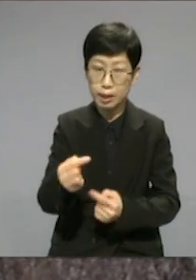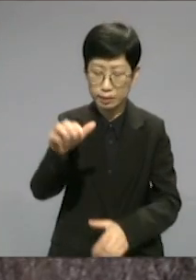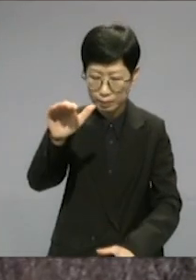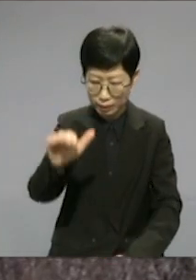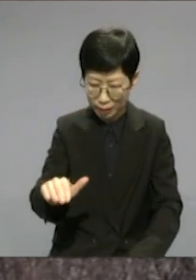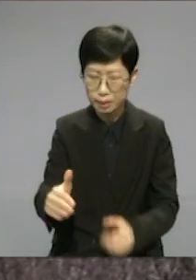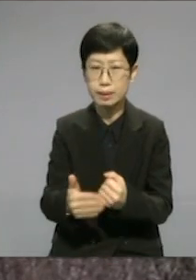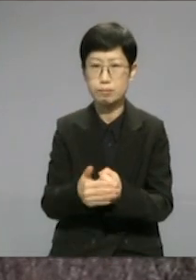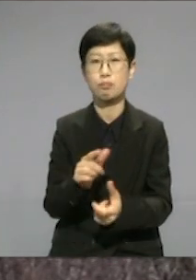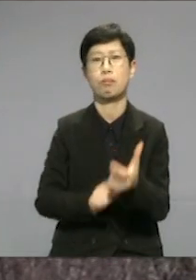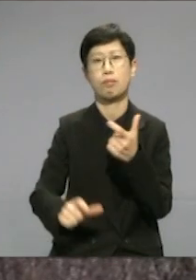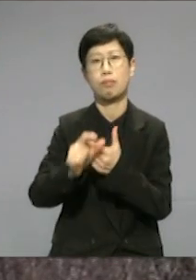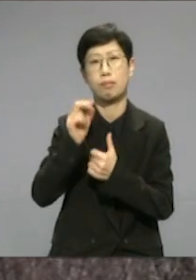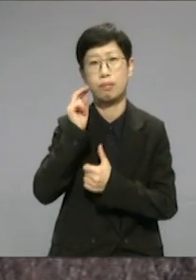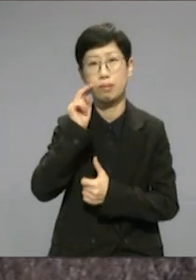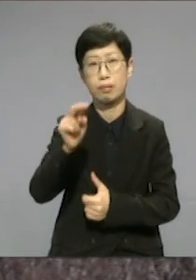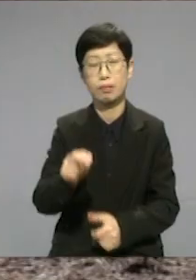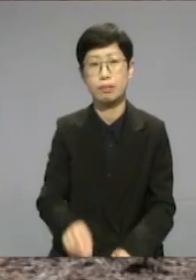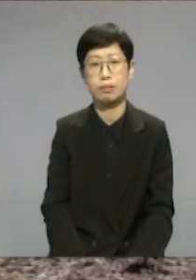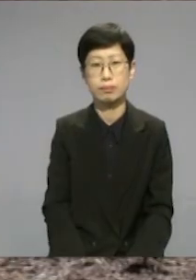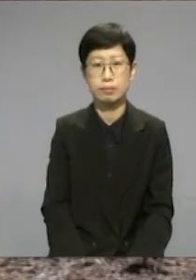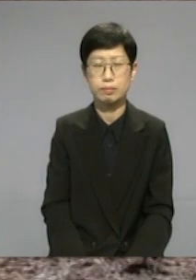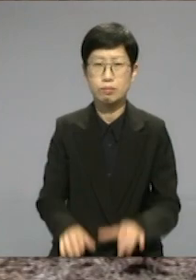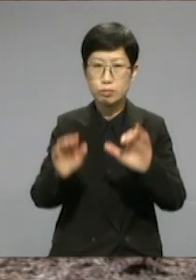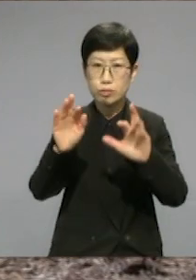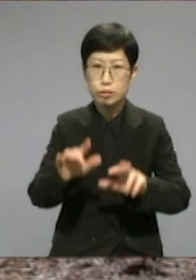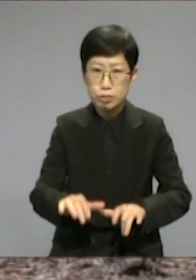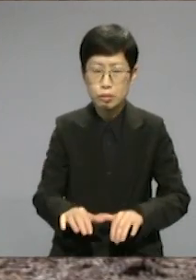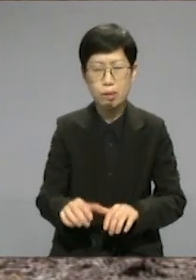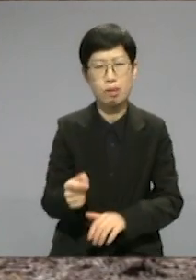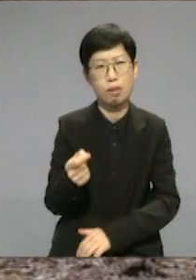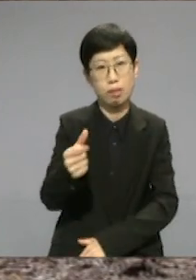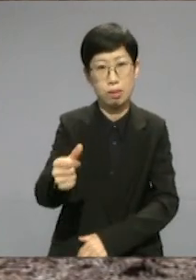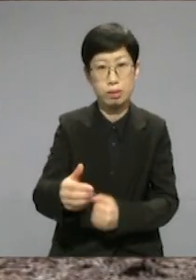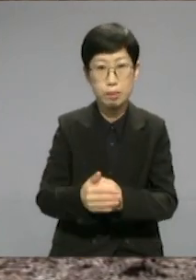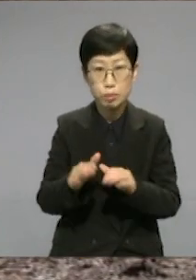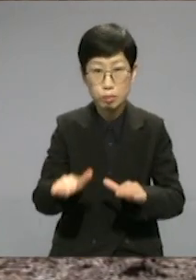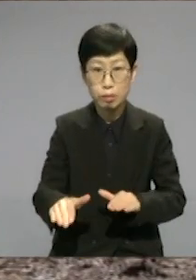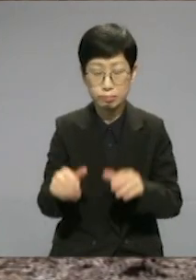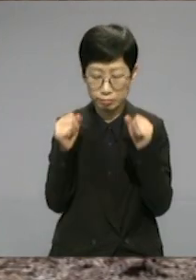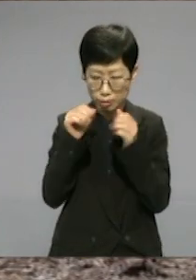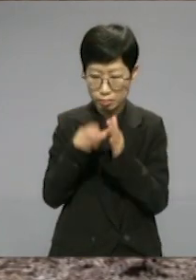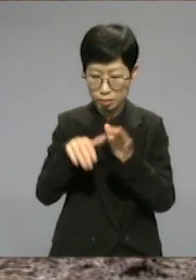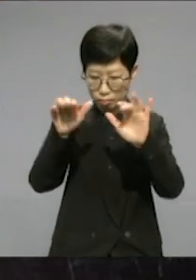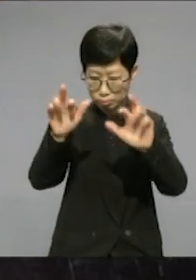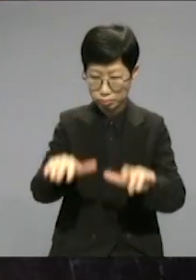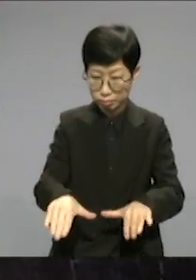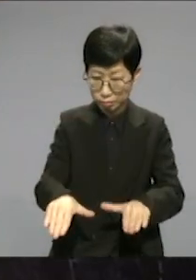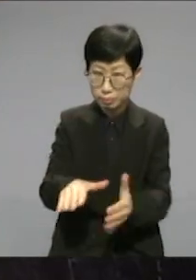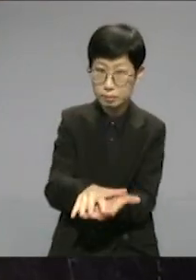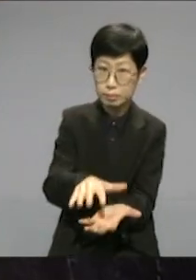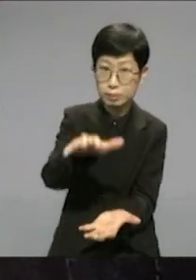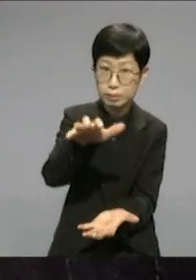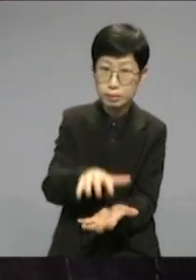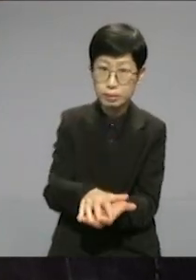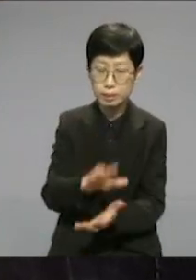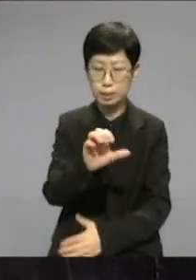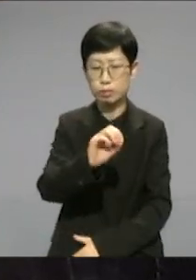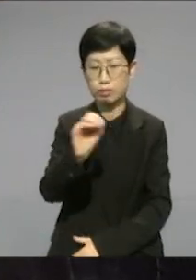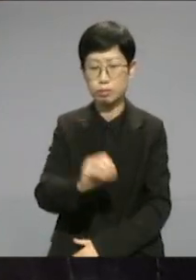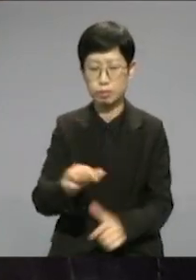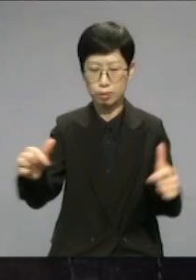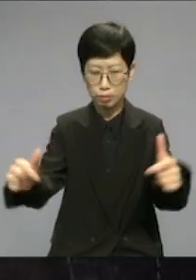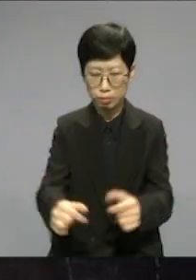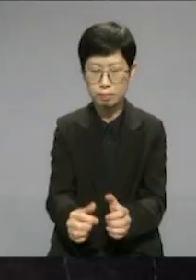낮기 때문입니다. 눈 가뭄도 심각해 이번 겨울 적설량은 평균치보다 45%